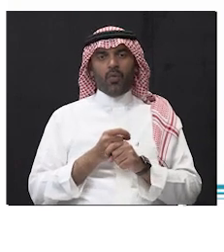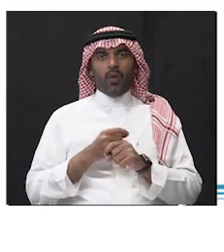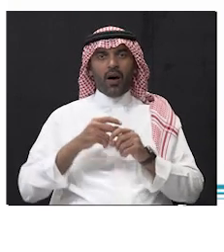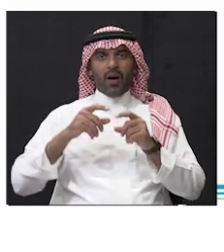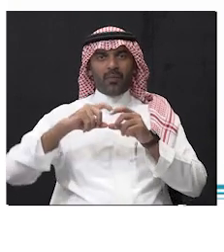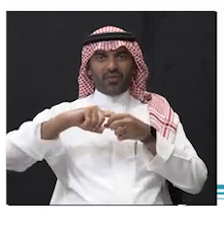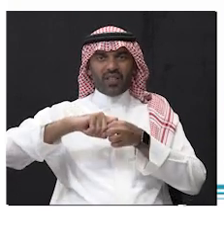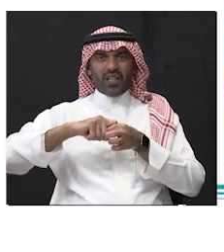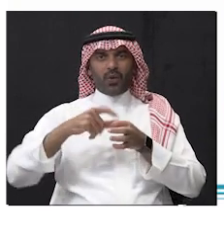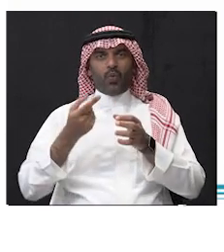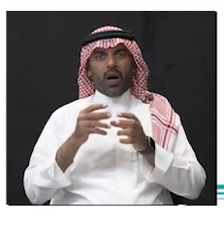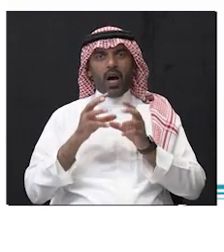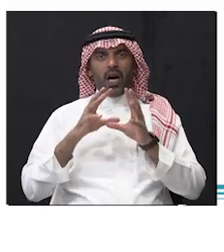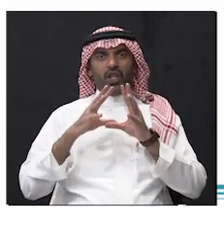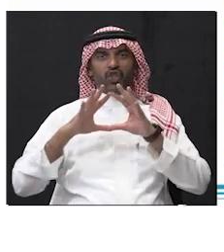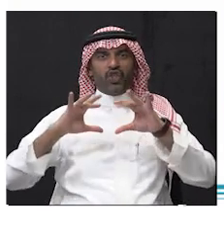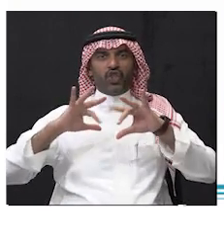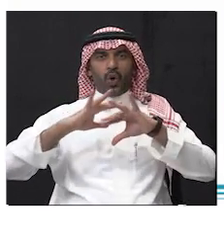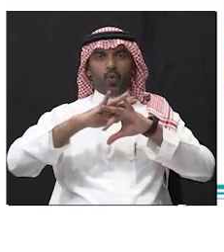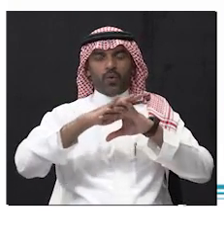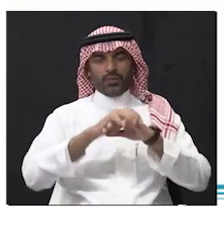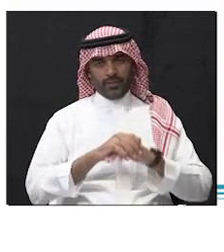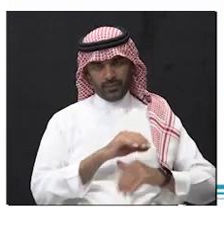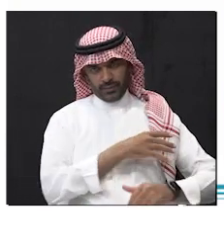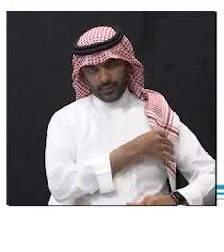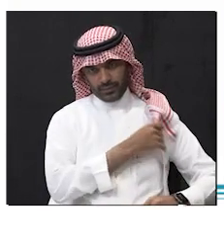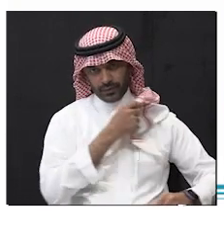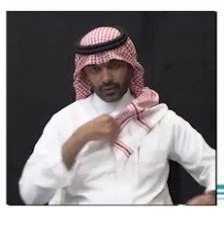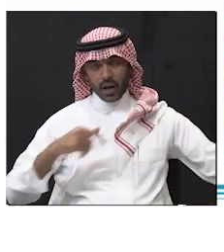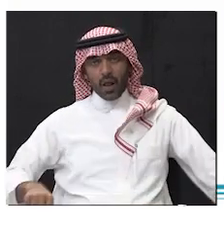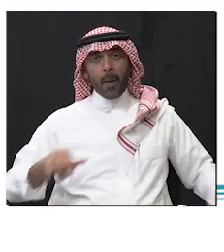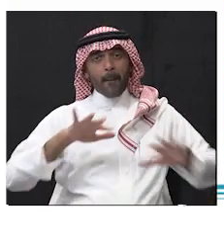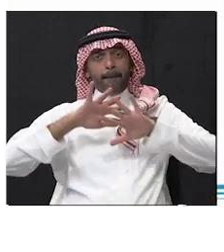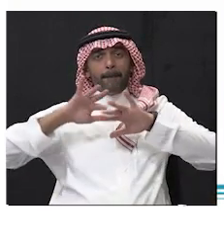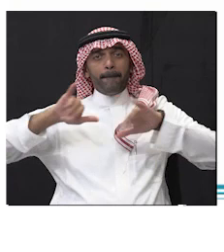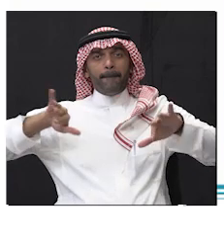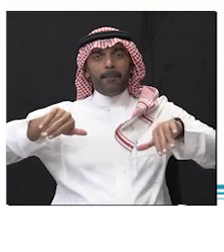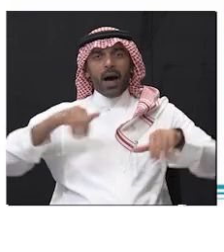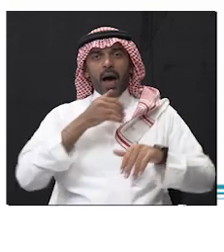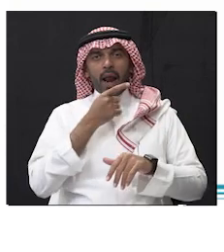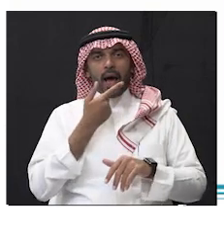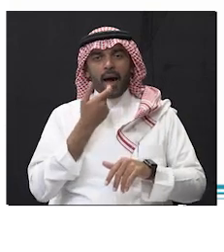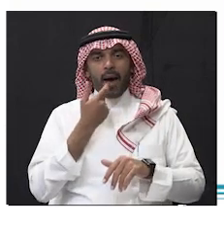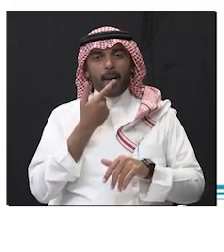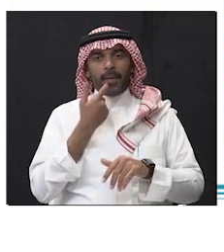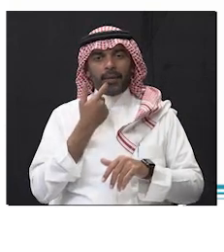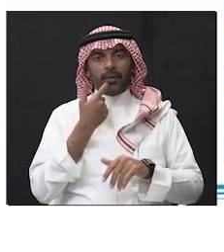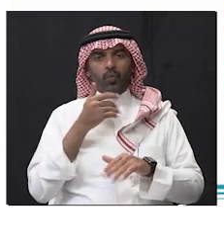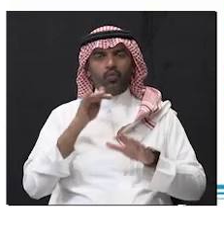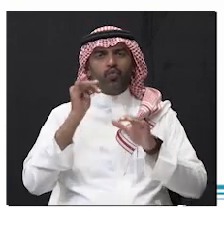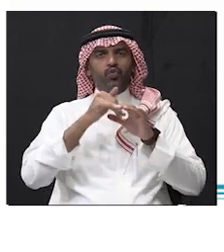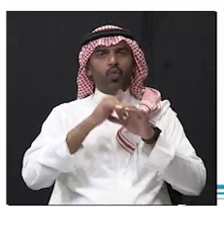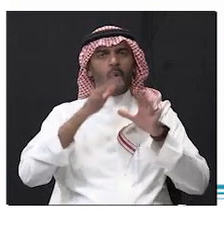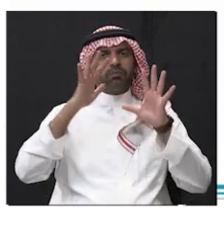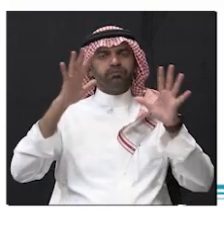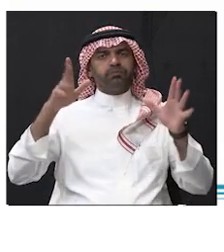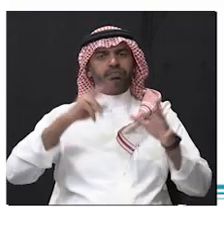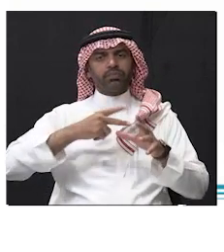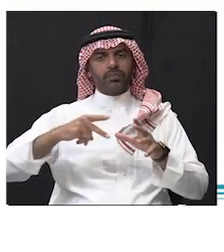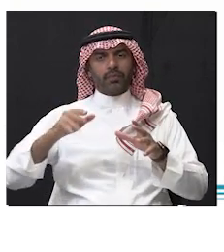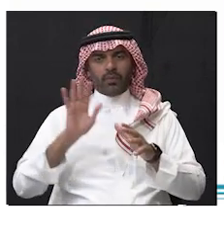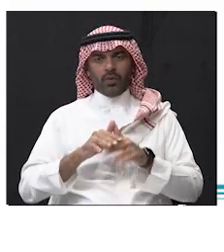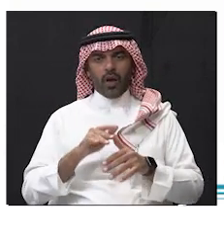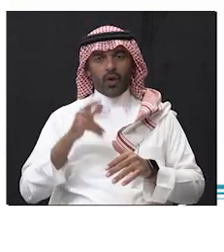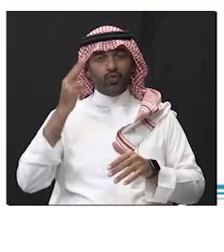ومناخي فريد من نوعه في العالم، واهتمت به المملكة العربية السعودية في رؤية 2030 المركزة